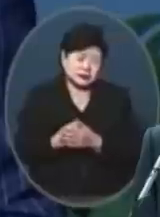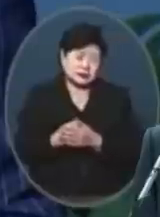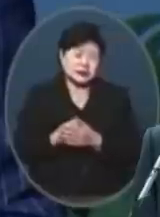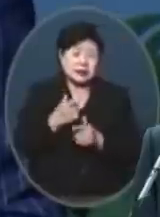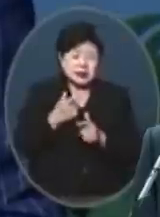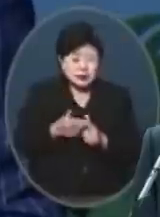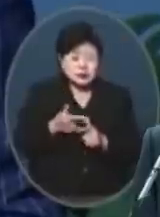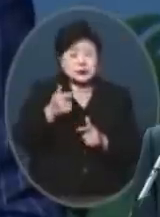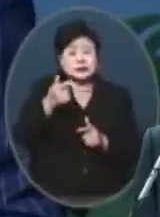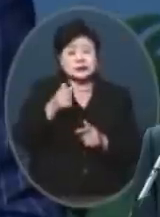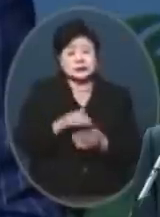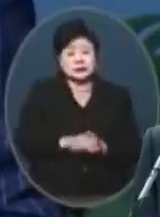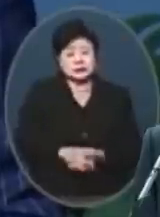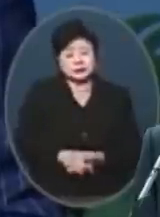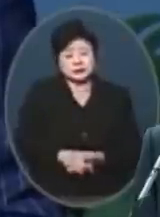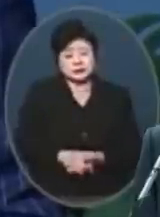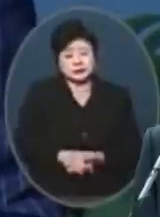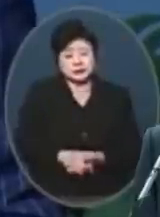예수님을